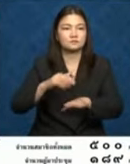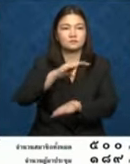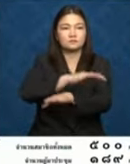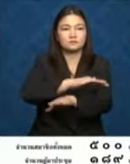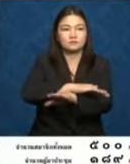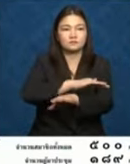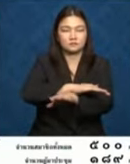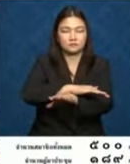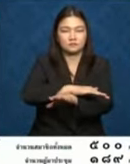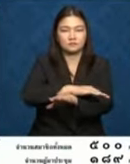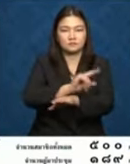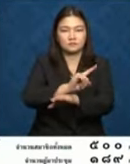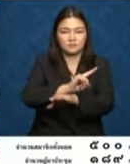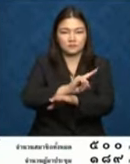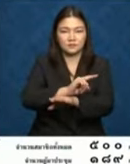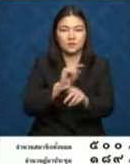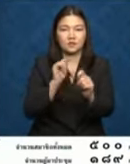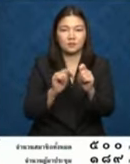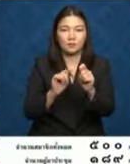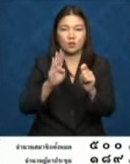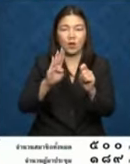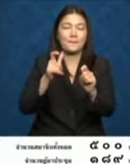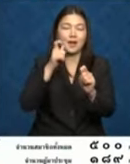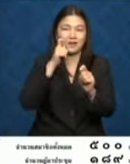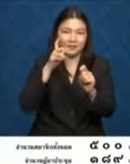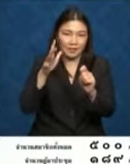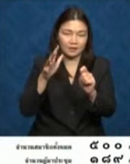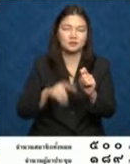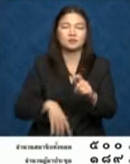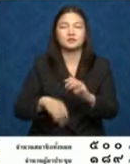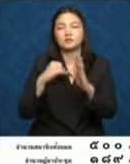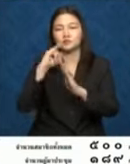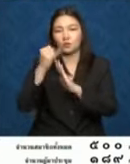พาณิชย์ตำบลบางใหญ่อำเภอบางใหญ่จังหวั